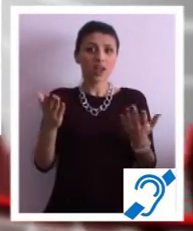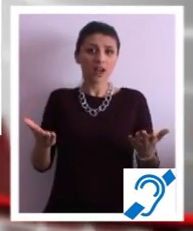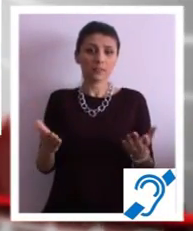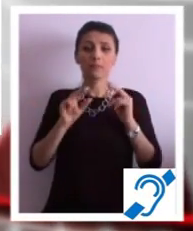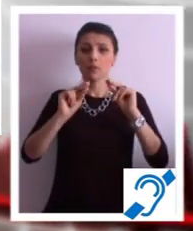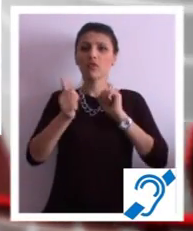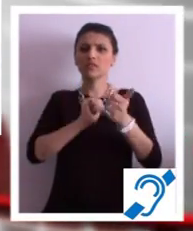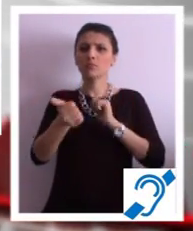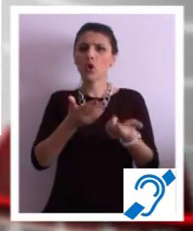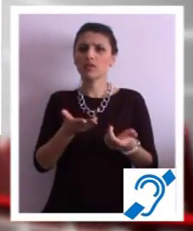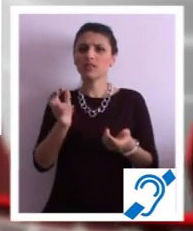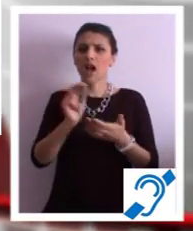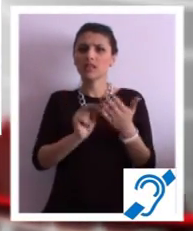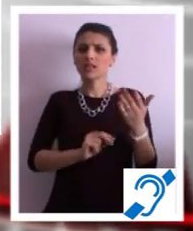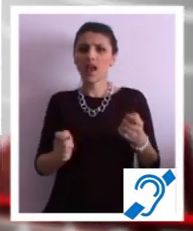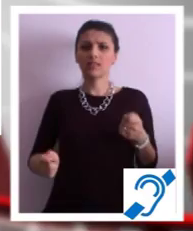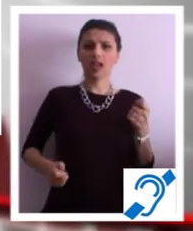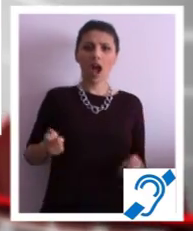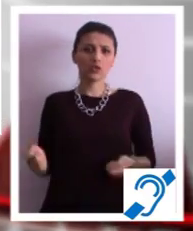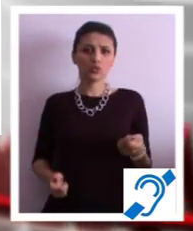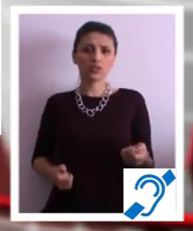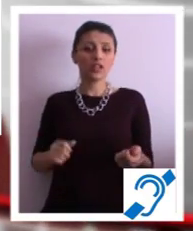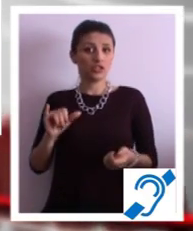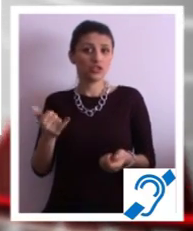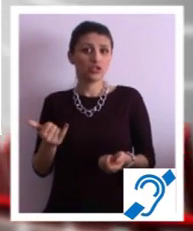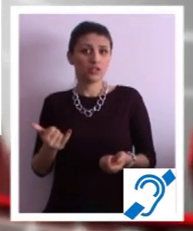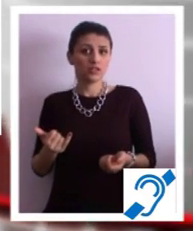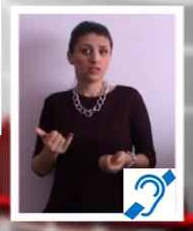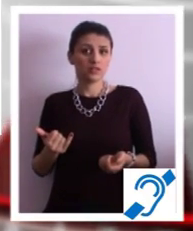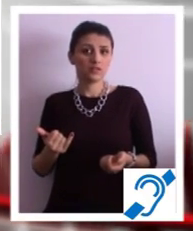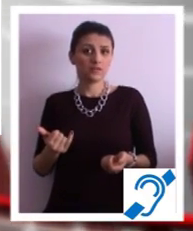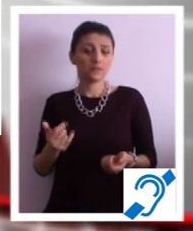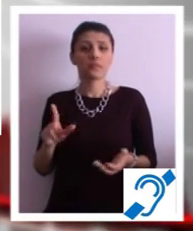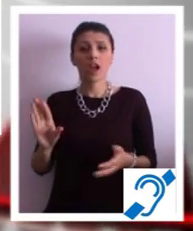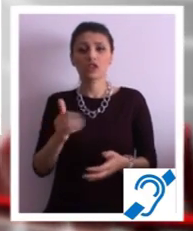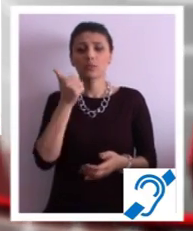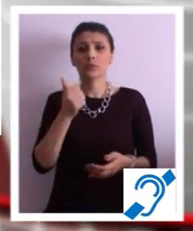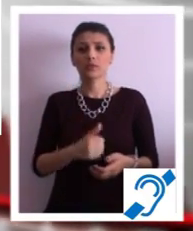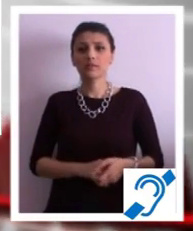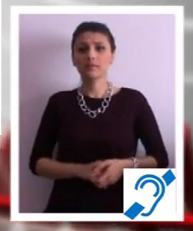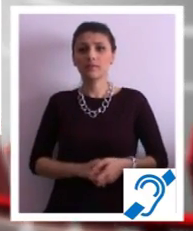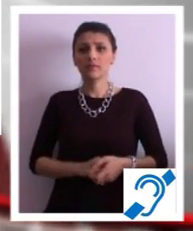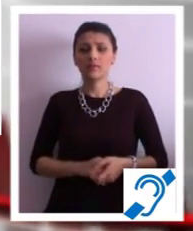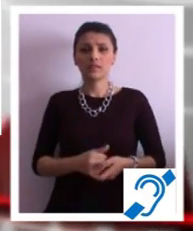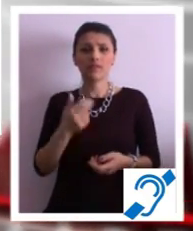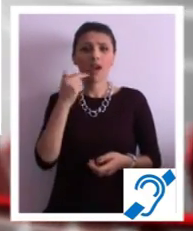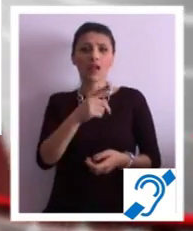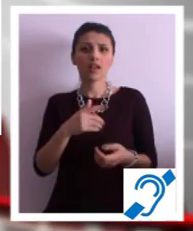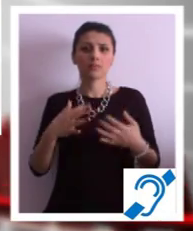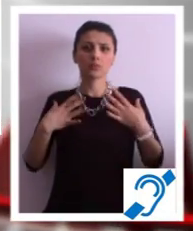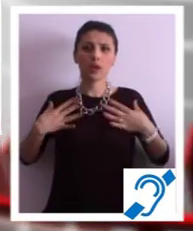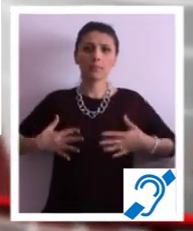Profesorul de sport s-a înscris la dansuri și a început să pipe fata, să o